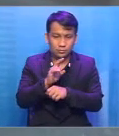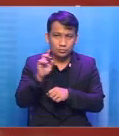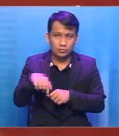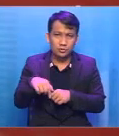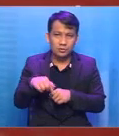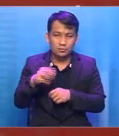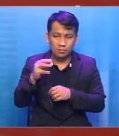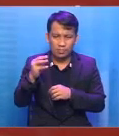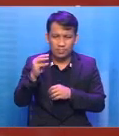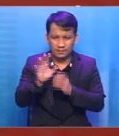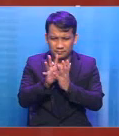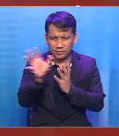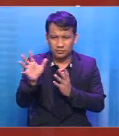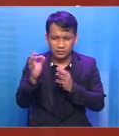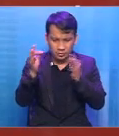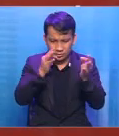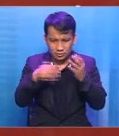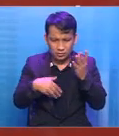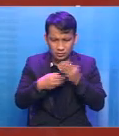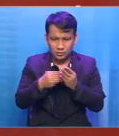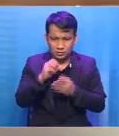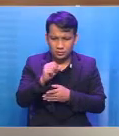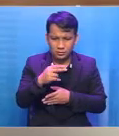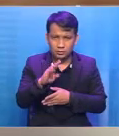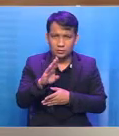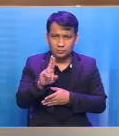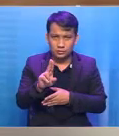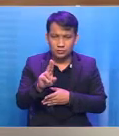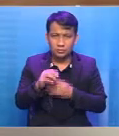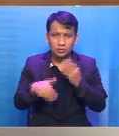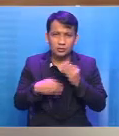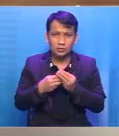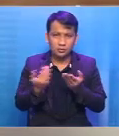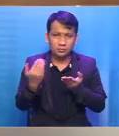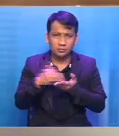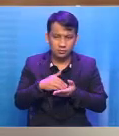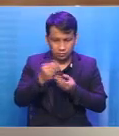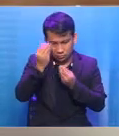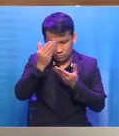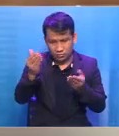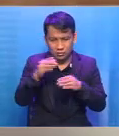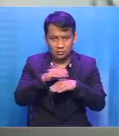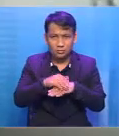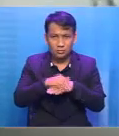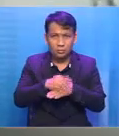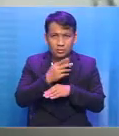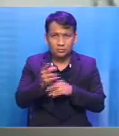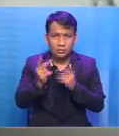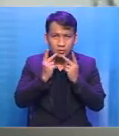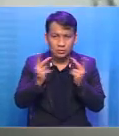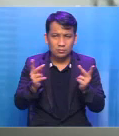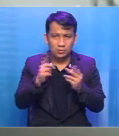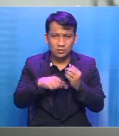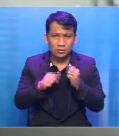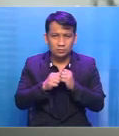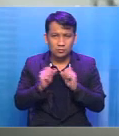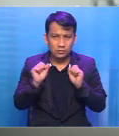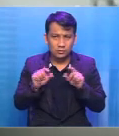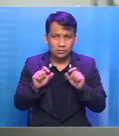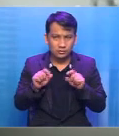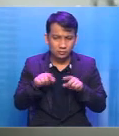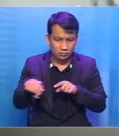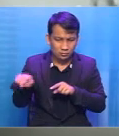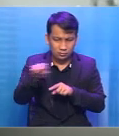marijuana, kasunod ng shabu ayon sa DDB. Kaya muling pinaalalahanan ni Pangulong Duterte ang publiko tungkol sa mga nagtutulak ng